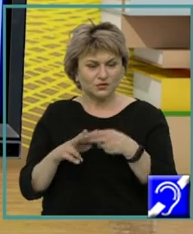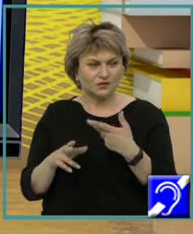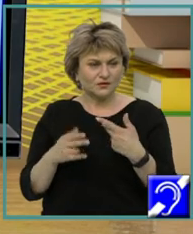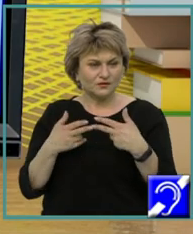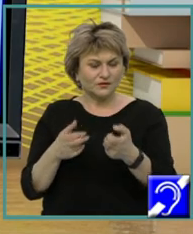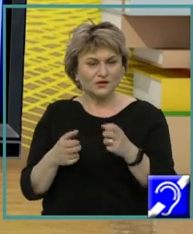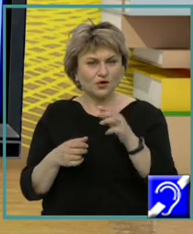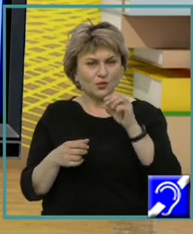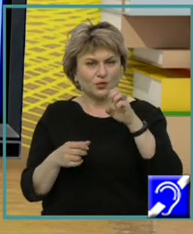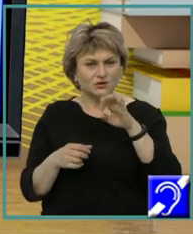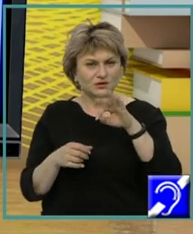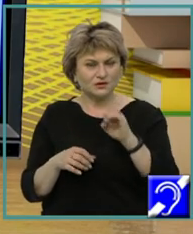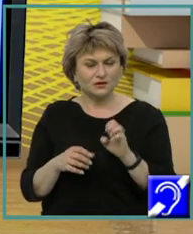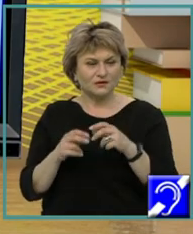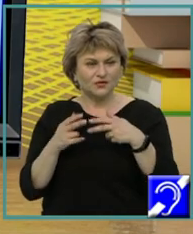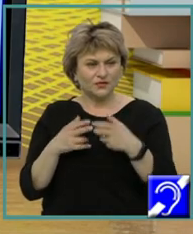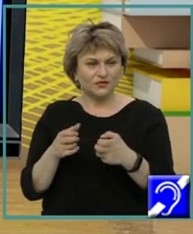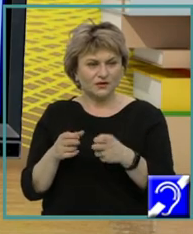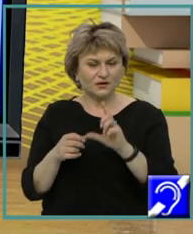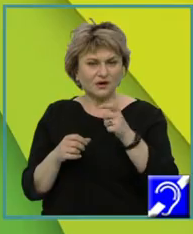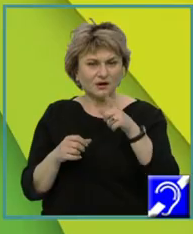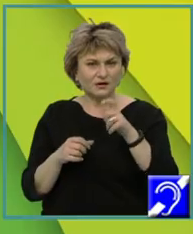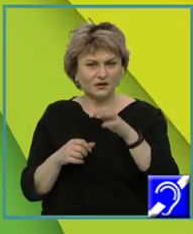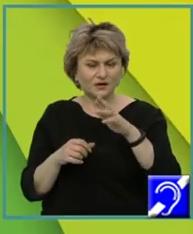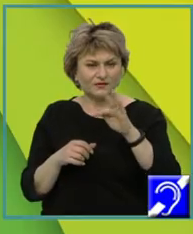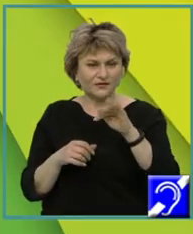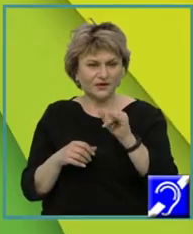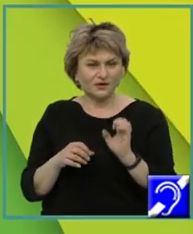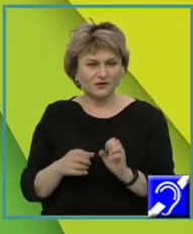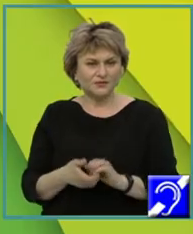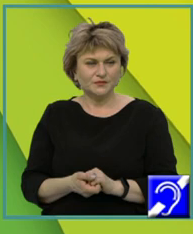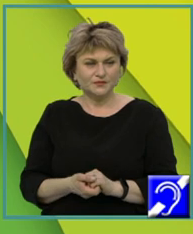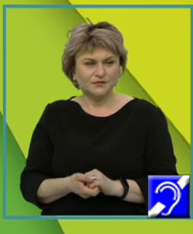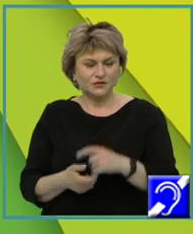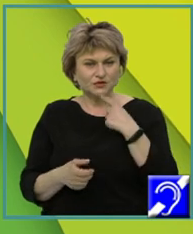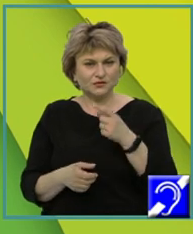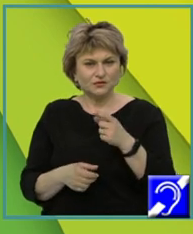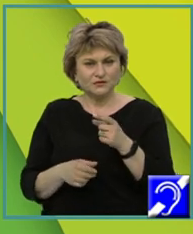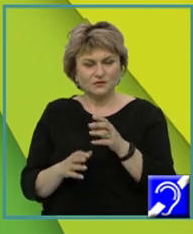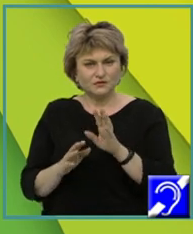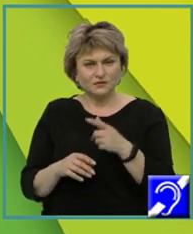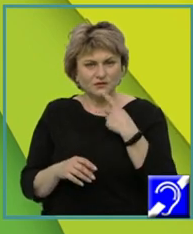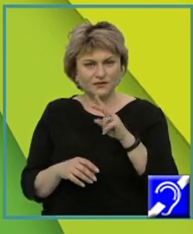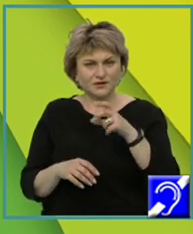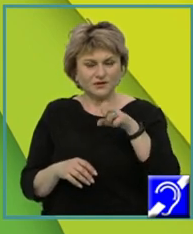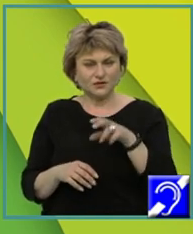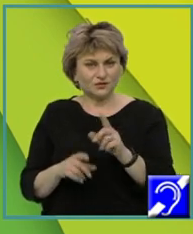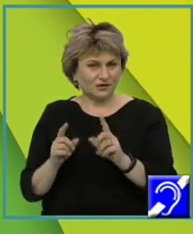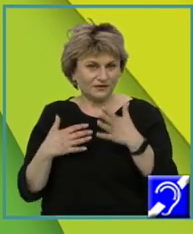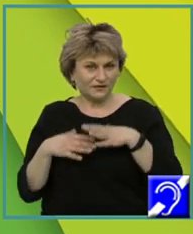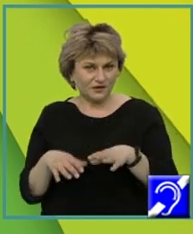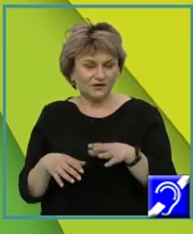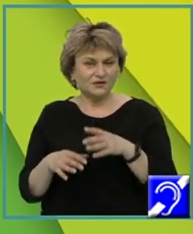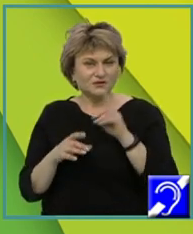fără compoziție fără stil și chiar fără caligrafie iar pe Fred Vasilescu îl roagă dacă vrei